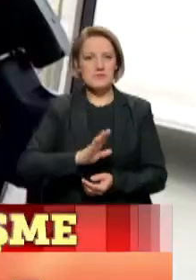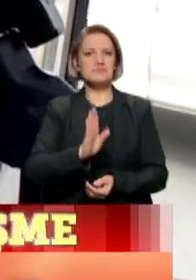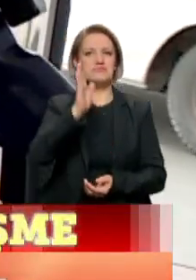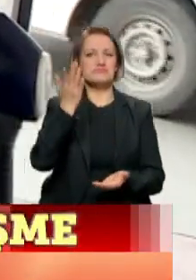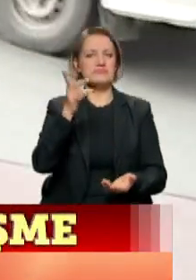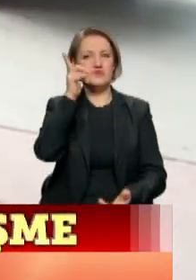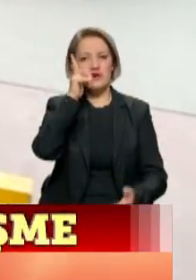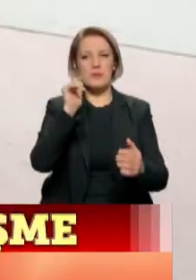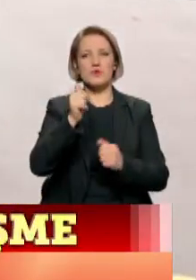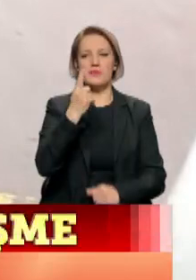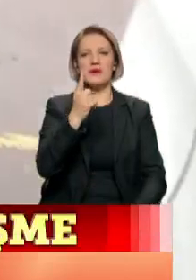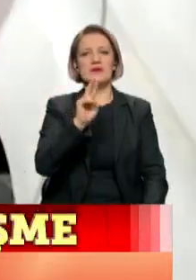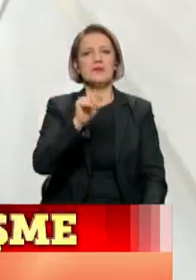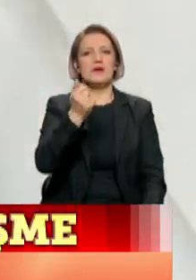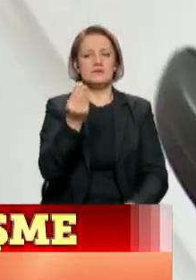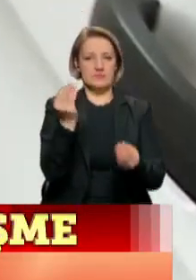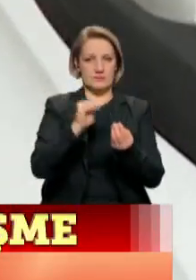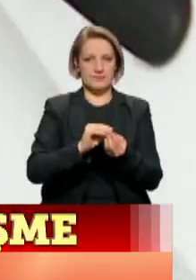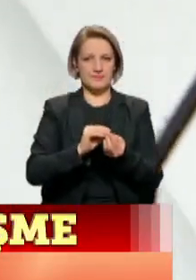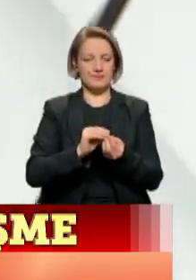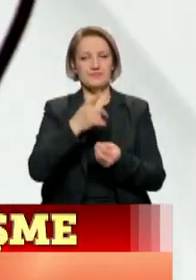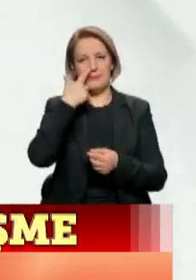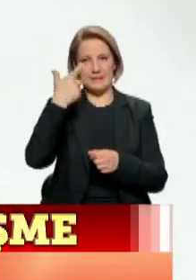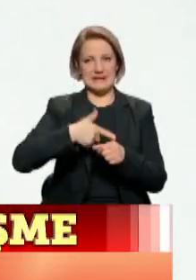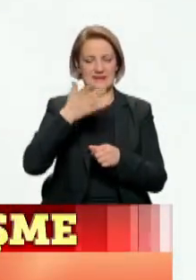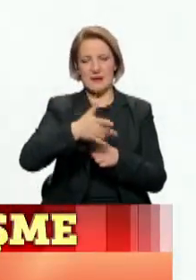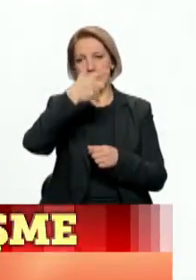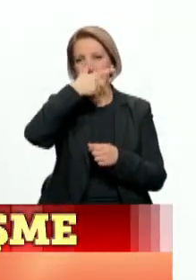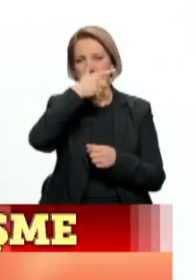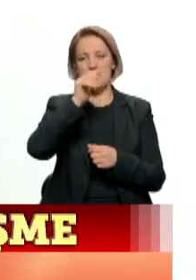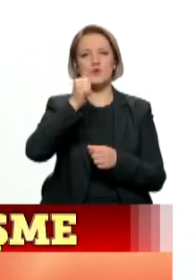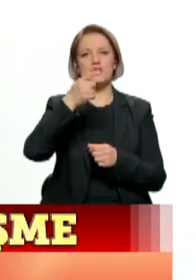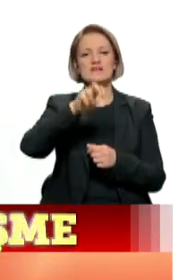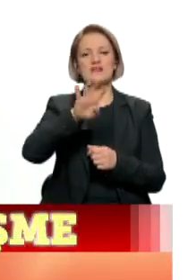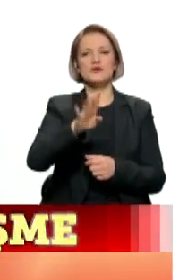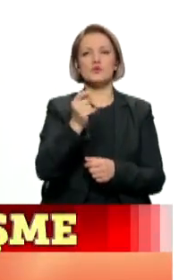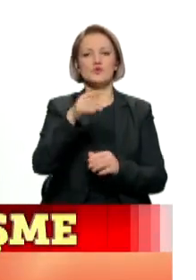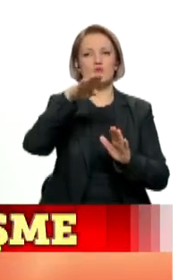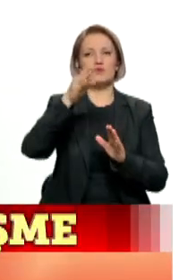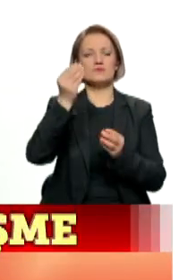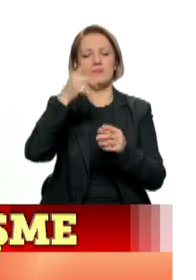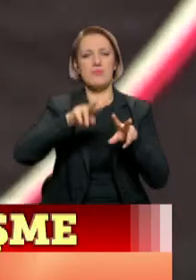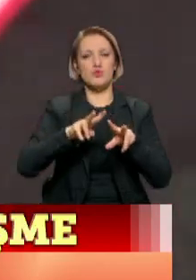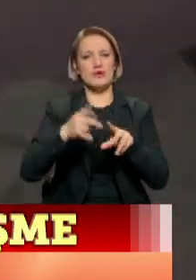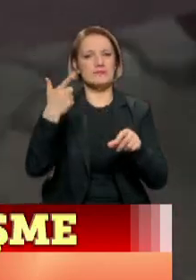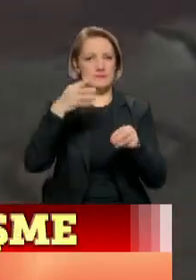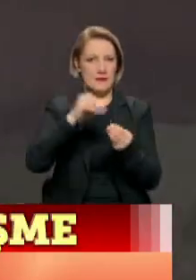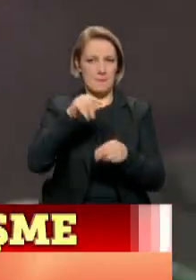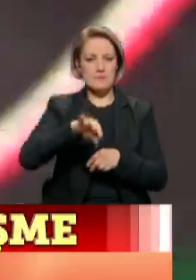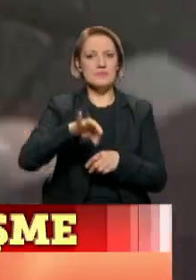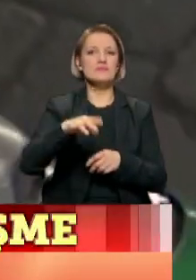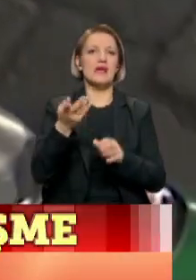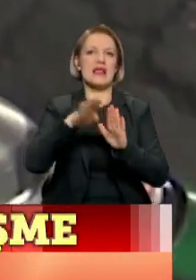çarşamba günü 1 lira 26 kuruş zamlanan benzinde de perşembe günü 84 kuruş zamlanan motorin dedi Bu kez